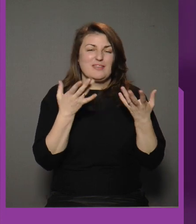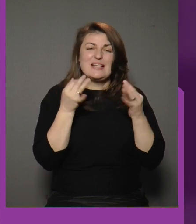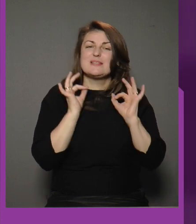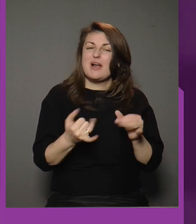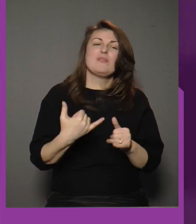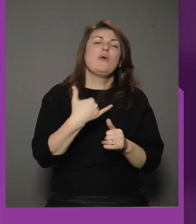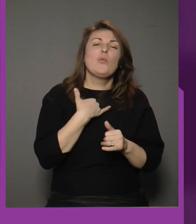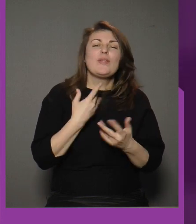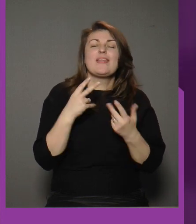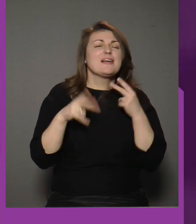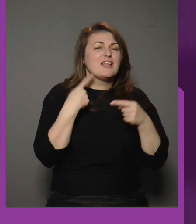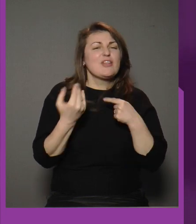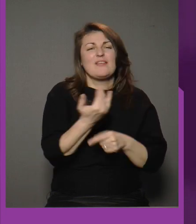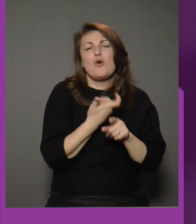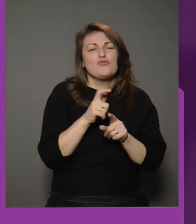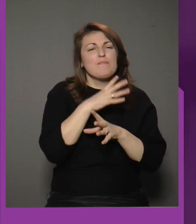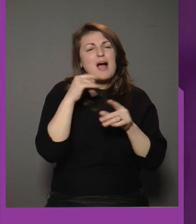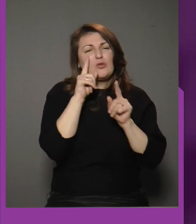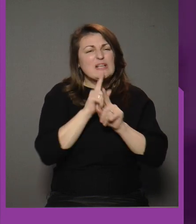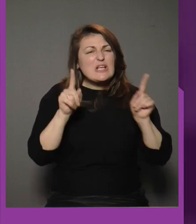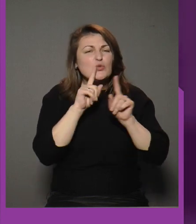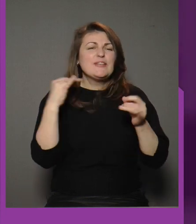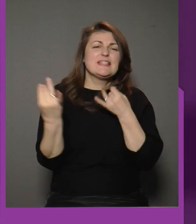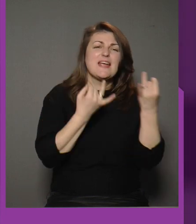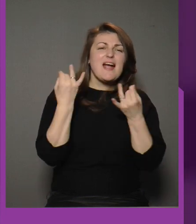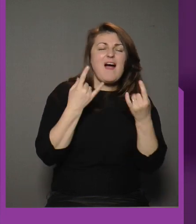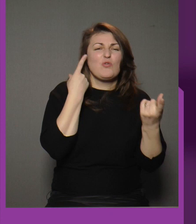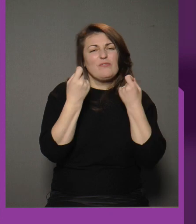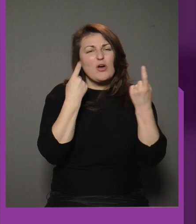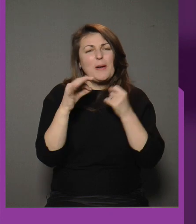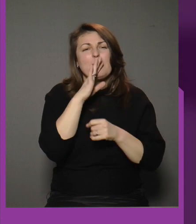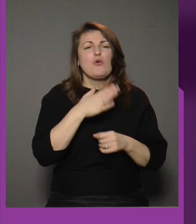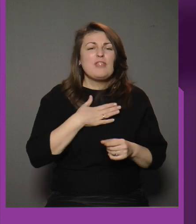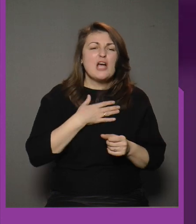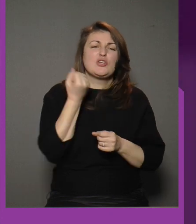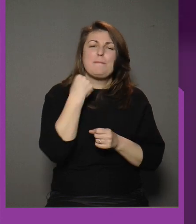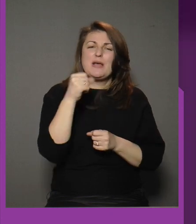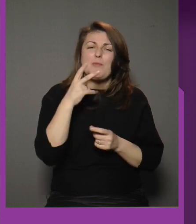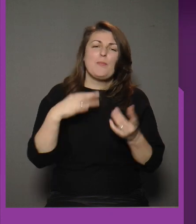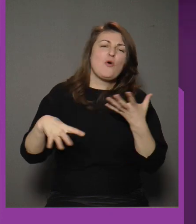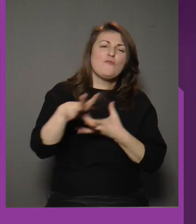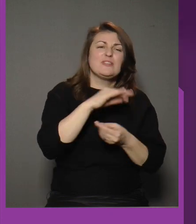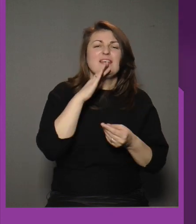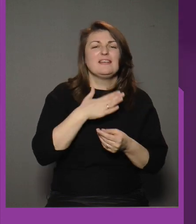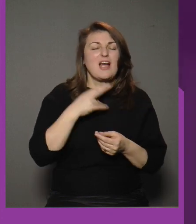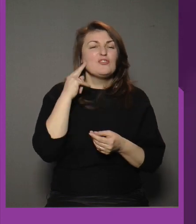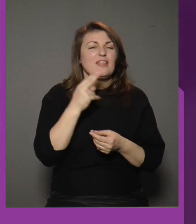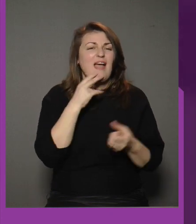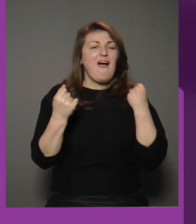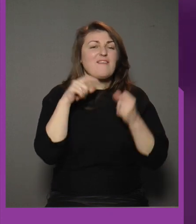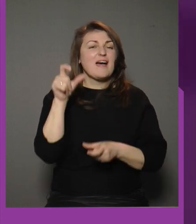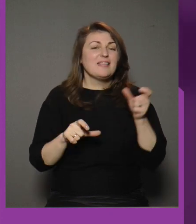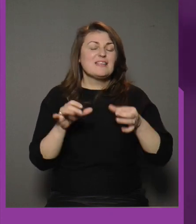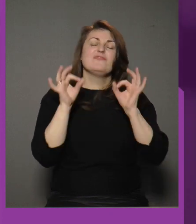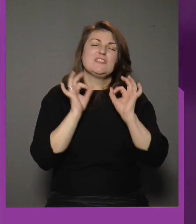як завжди, для вас дуже багато ексклюзивної і цікавої інформації про наші перемоги, про всіх наших деф-атлетів.